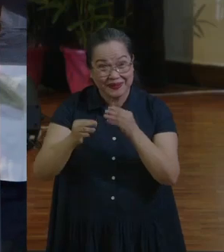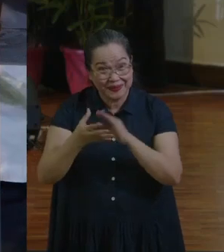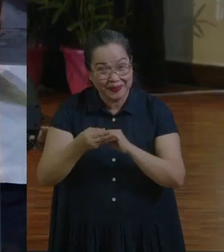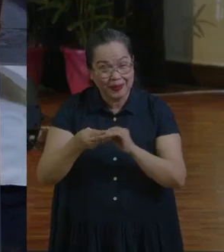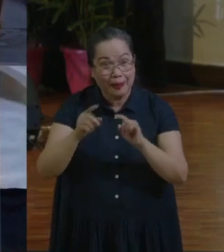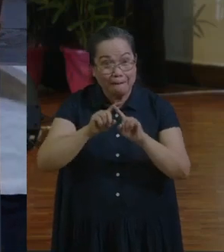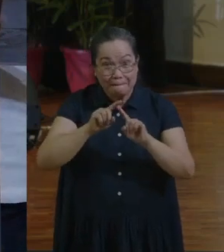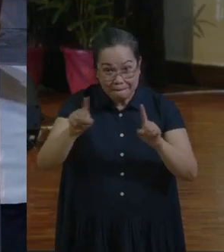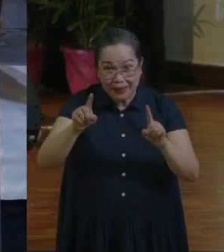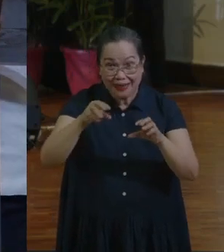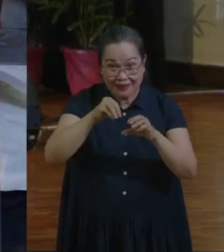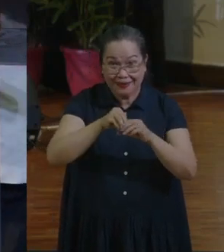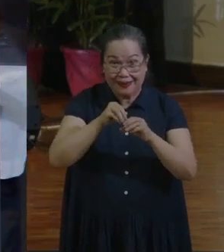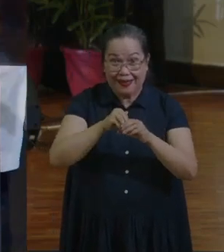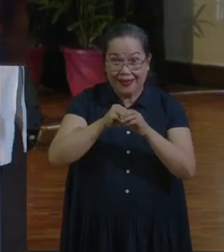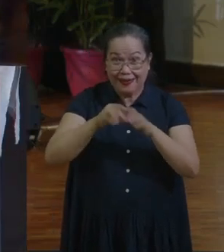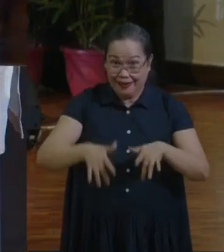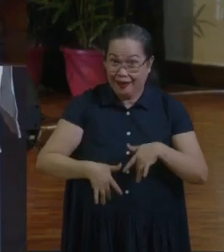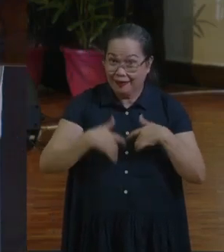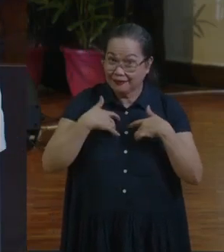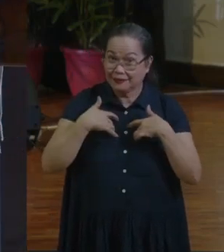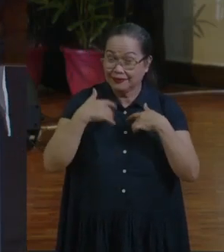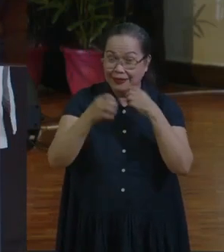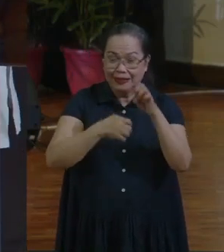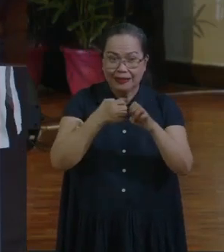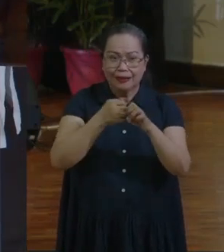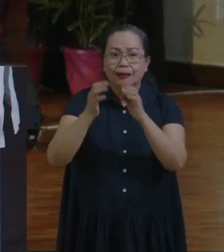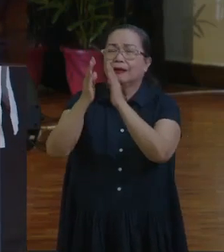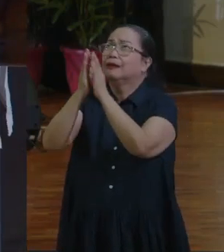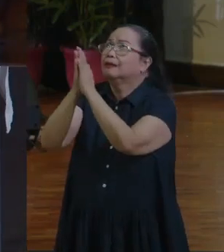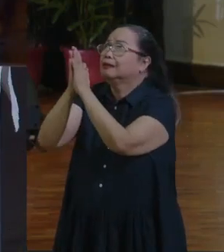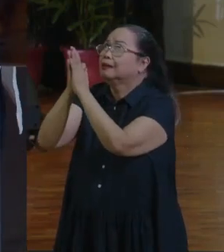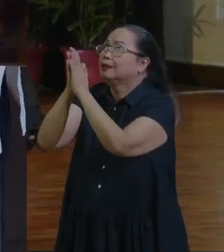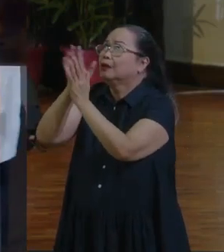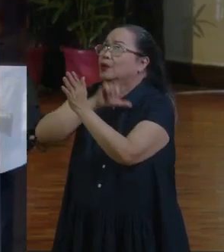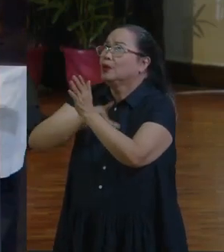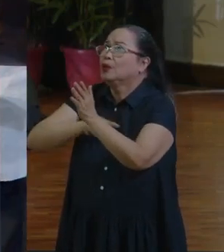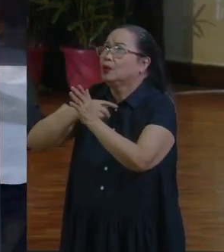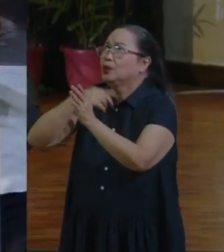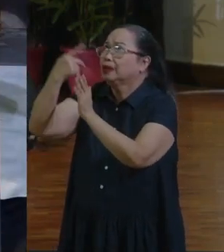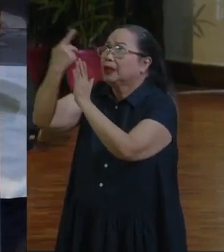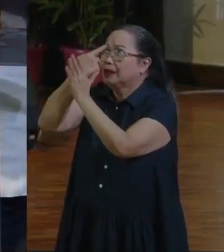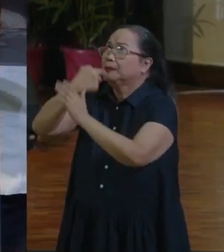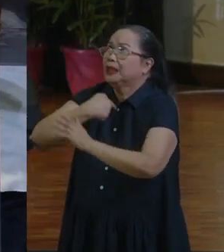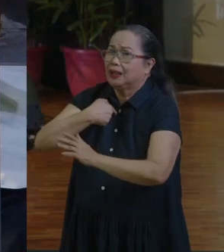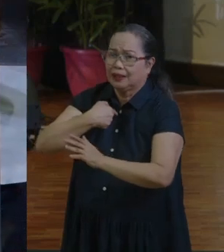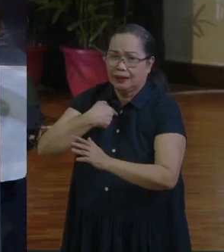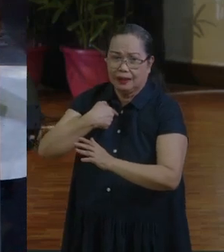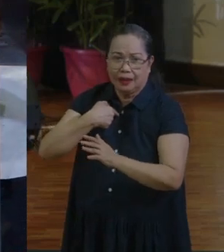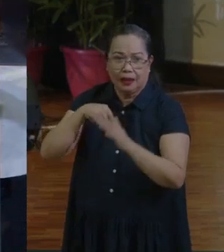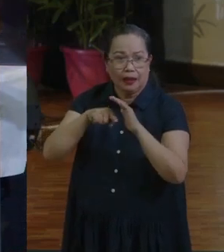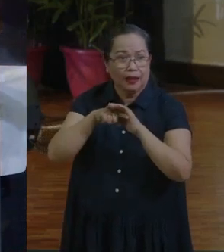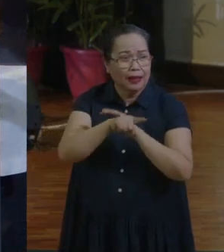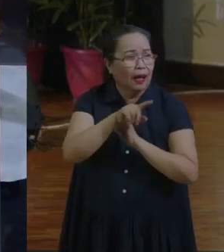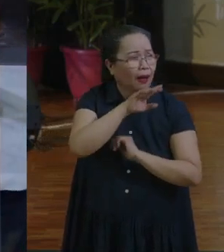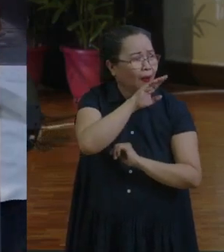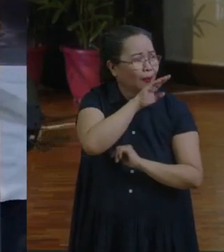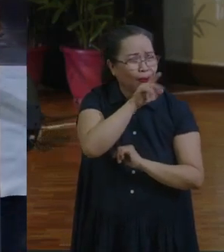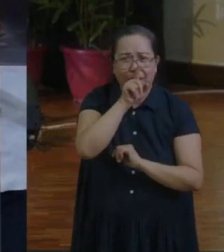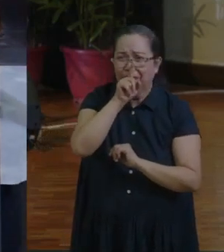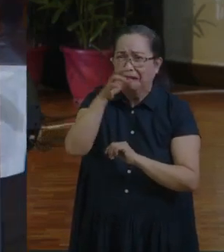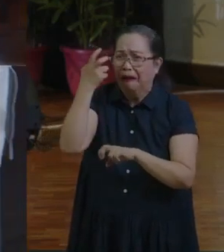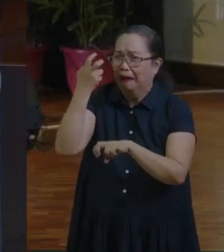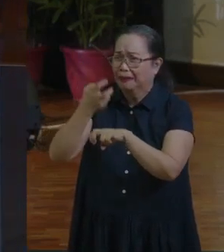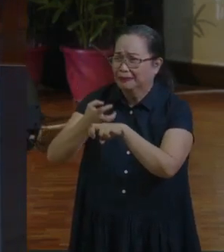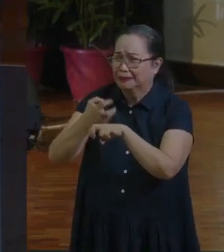Pero nung siya ay nanghina, ipinanalangin niya na siya ay patayin ng Diyos. Ang sabi ng